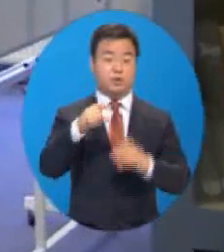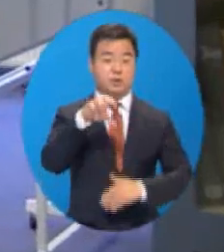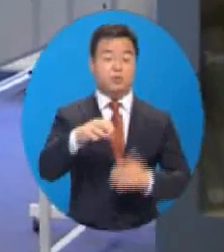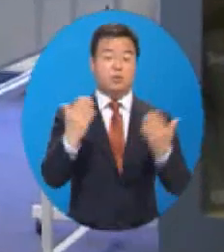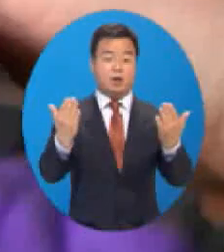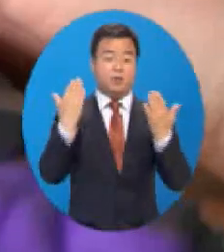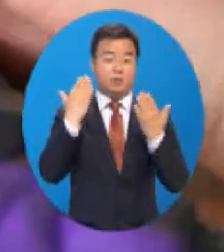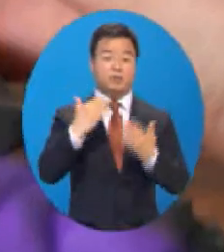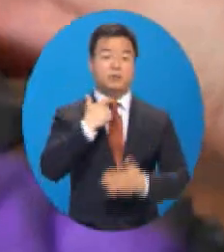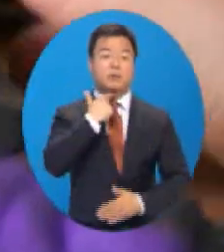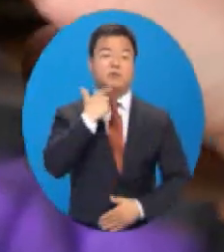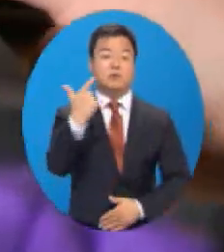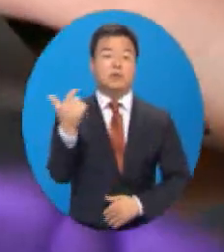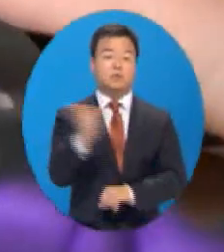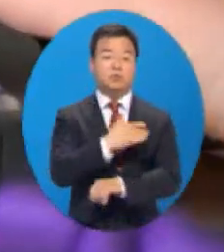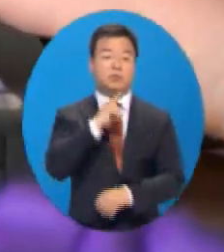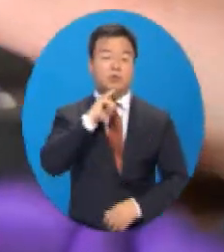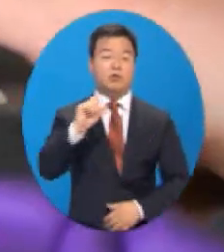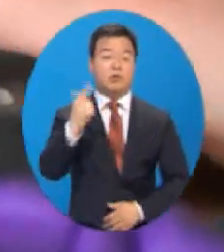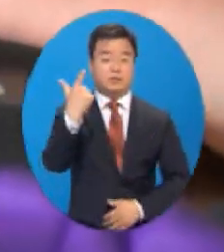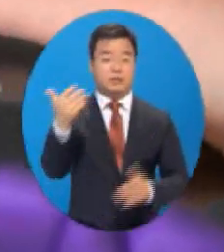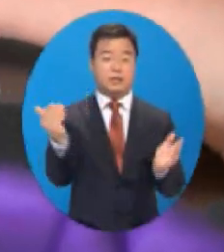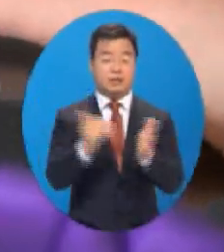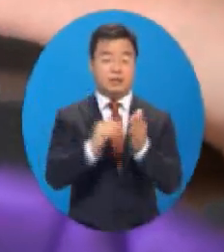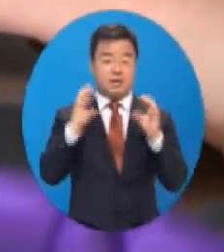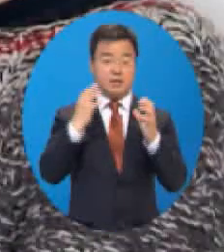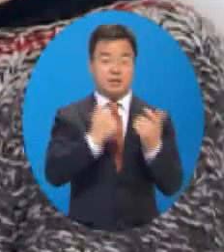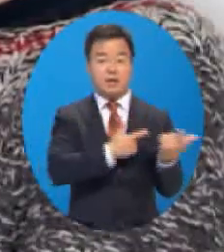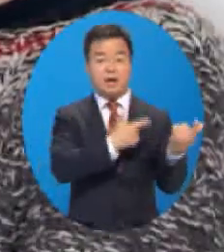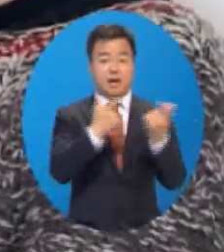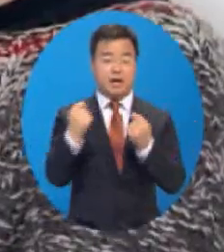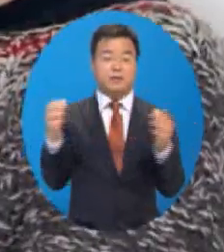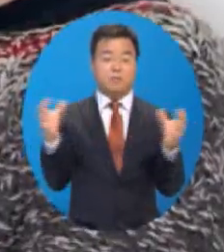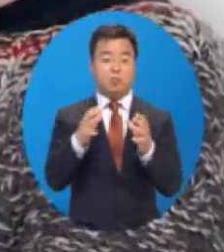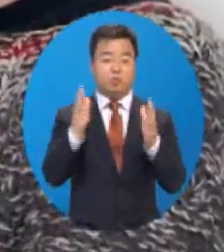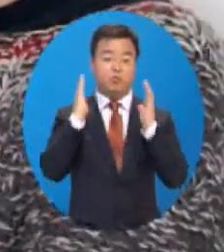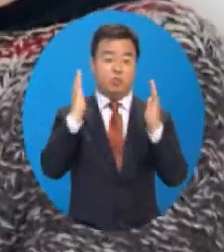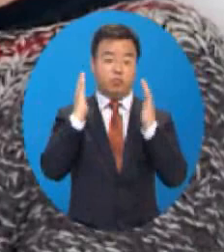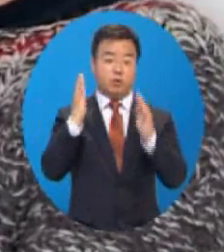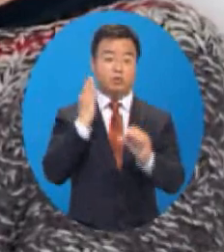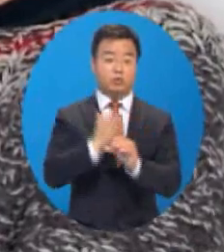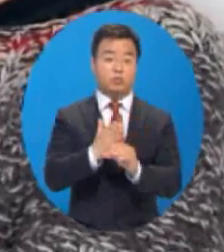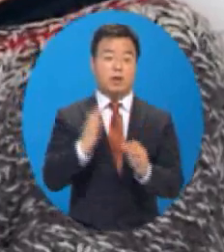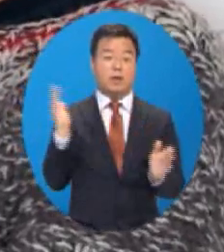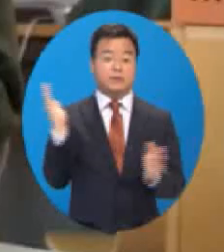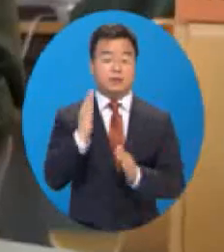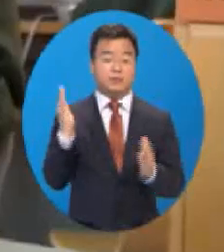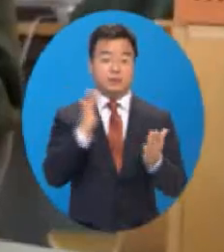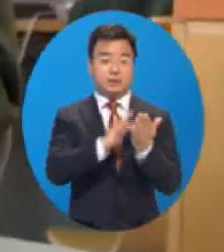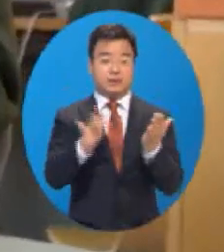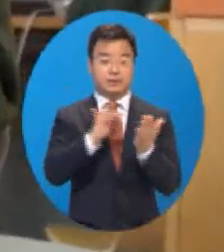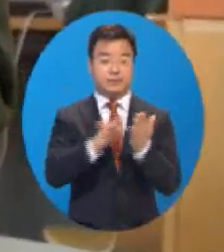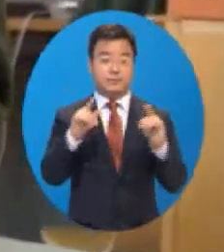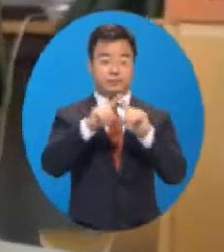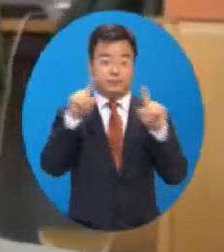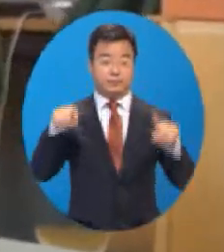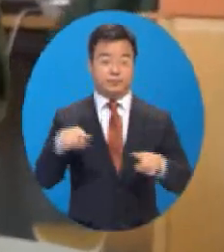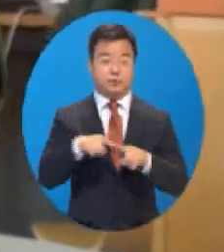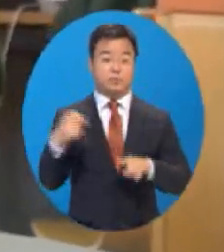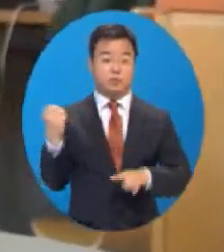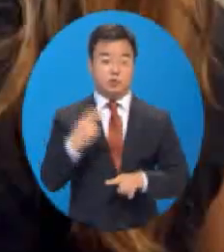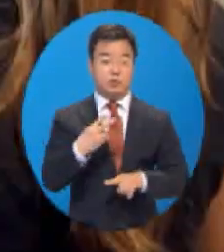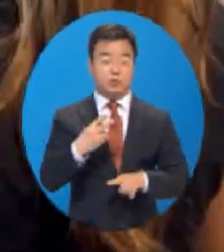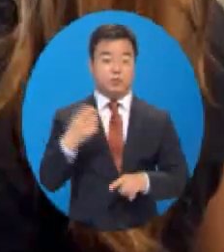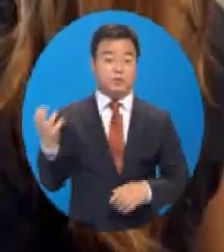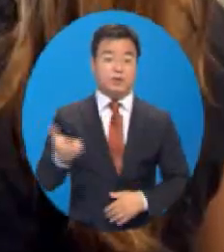6살부터 16살까지의 아이들이 함께 공부하고 있는데요. 학생들은 모바일 기기를 이용해 자신의 수업을